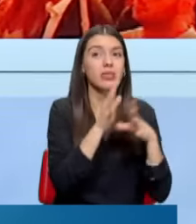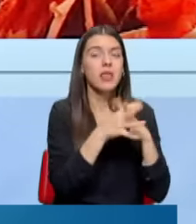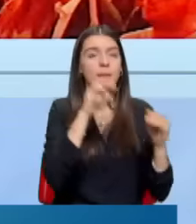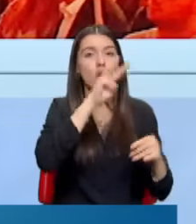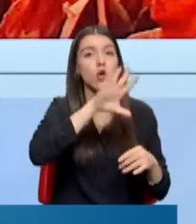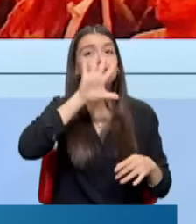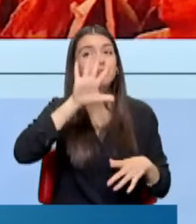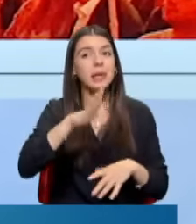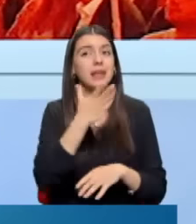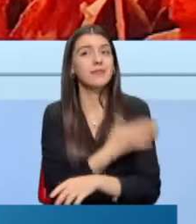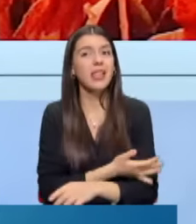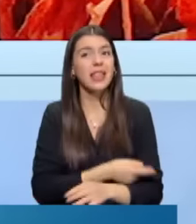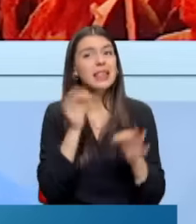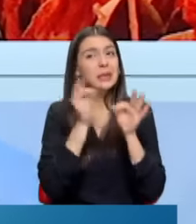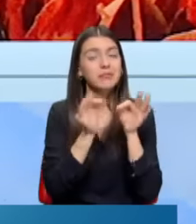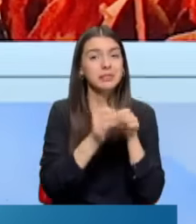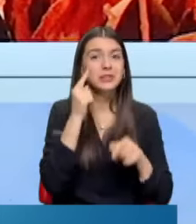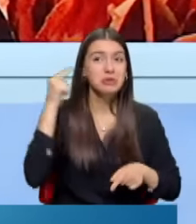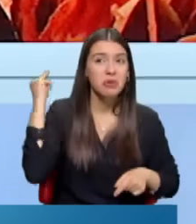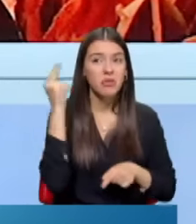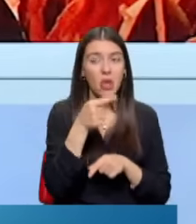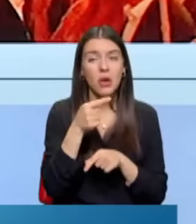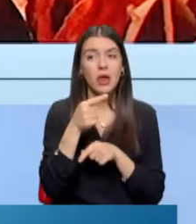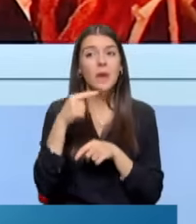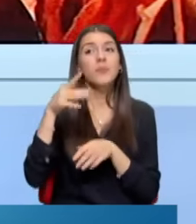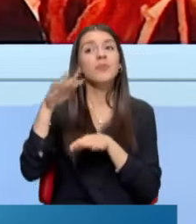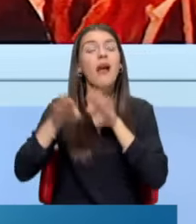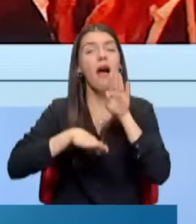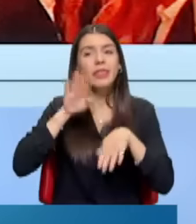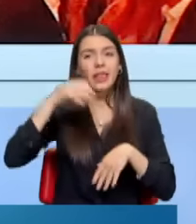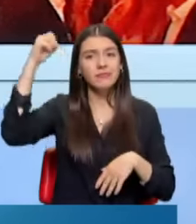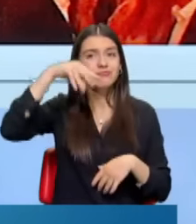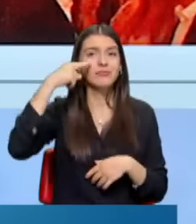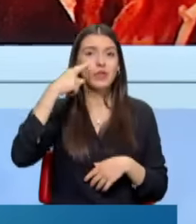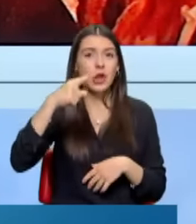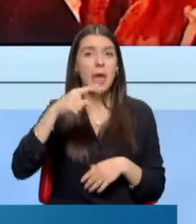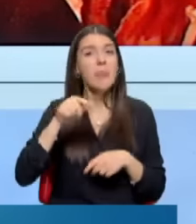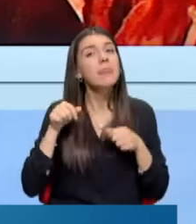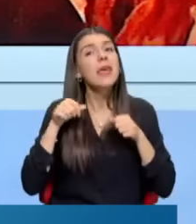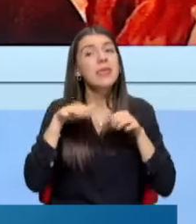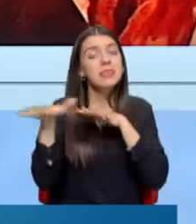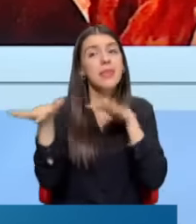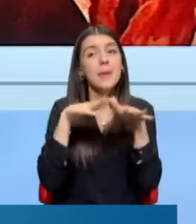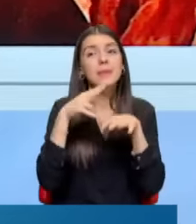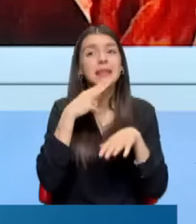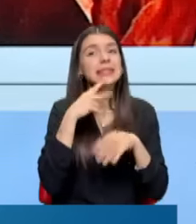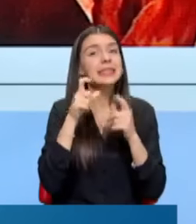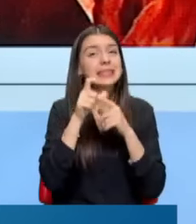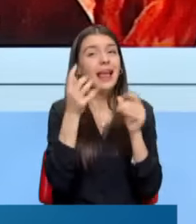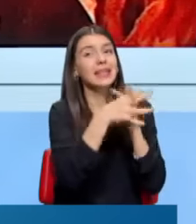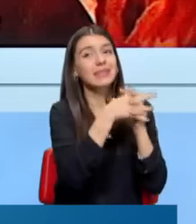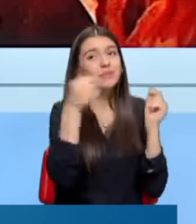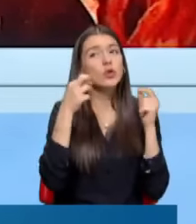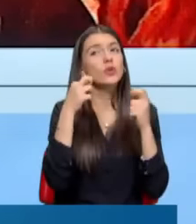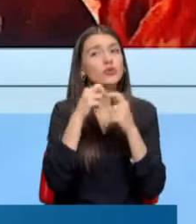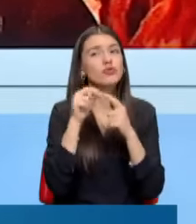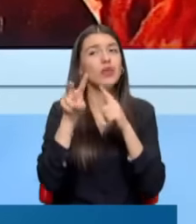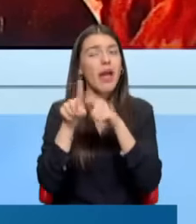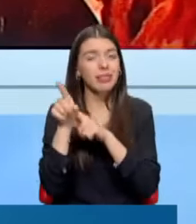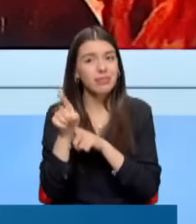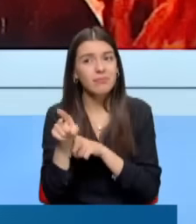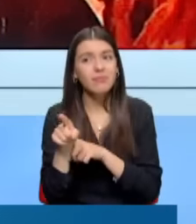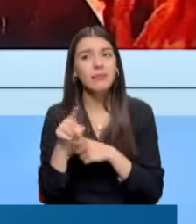için adalete ışık tut yürüyüşü düzenledi. Depremde kızı Selin'i kaybeden Ruşen Yücesoylu Karakaya, bizim